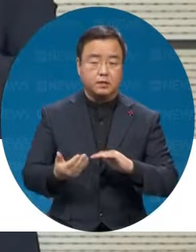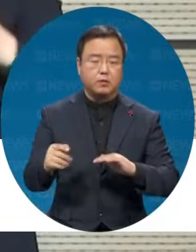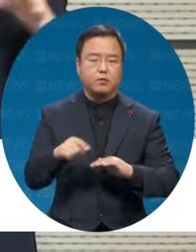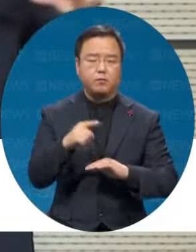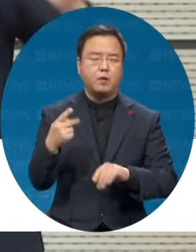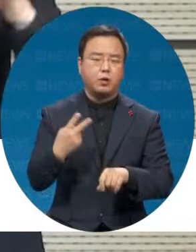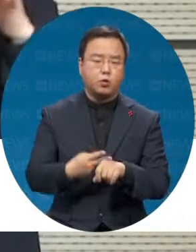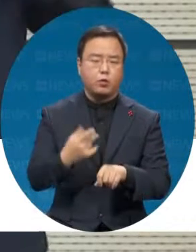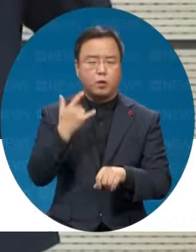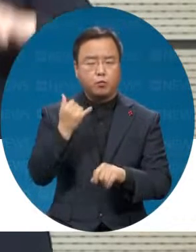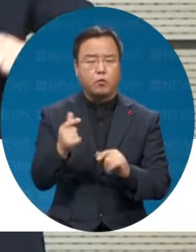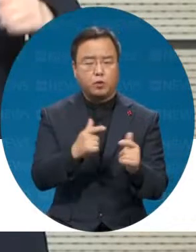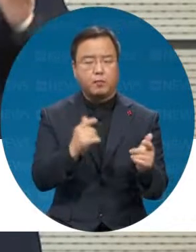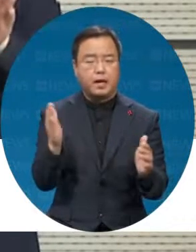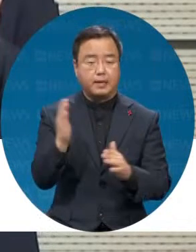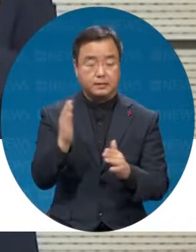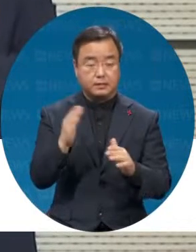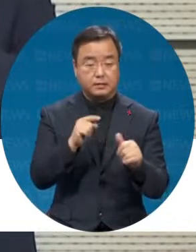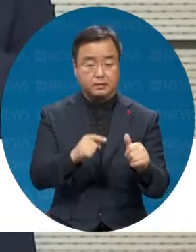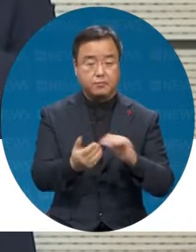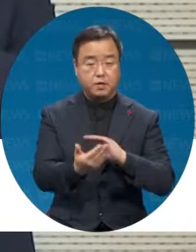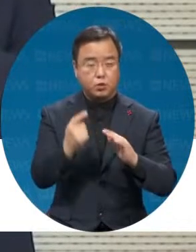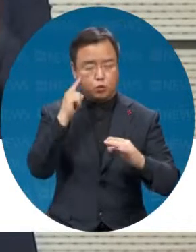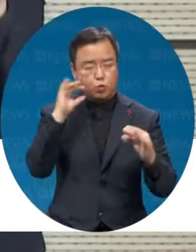저희가 어찌 보면 이제 제도적인